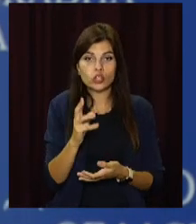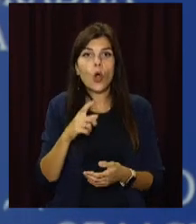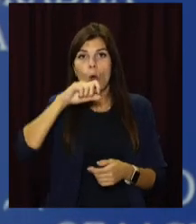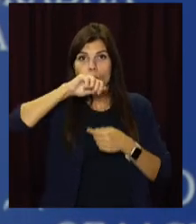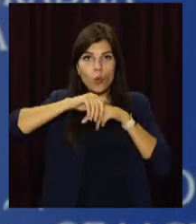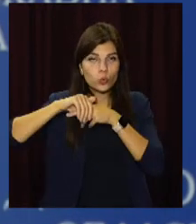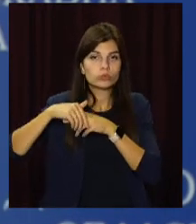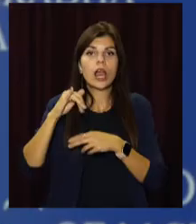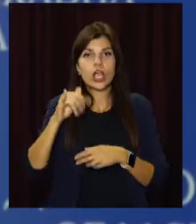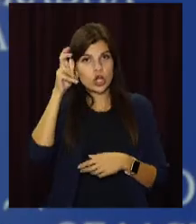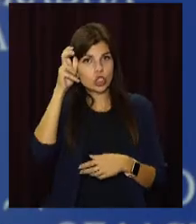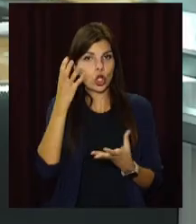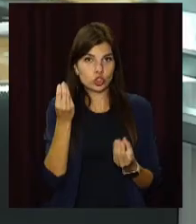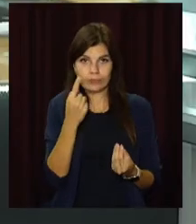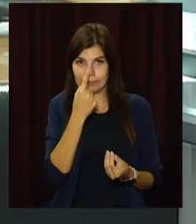кукуруза та гречка.